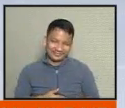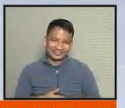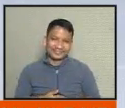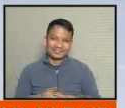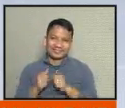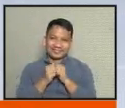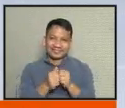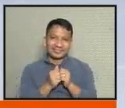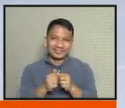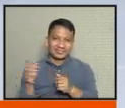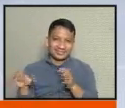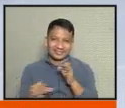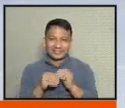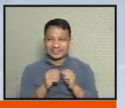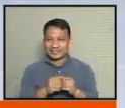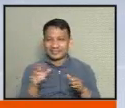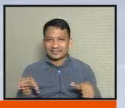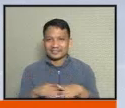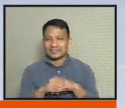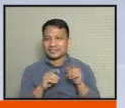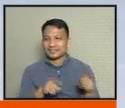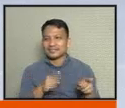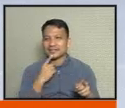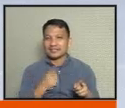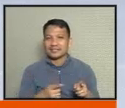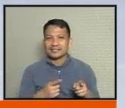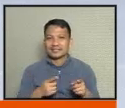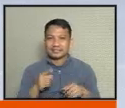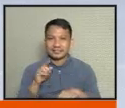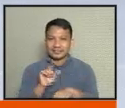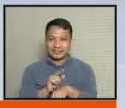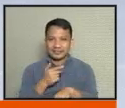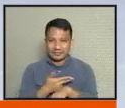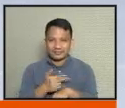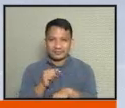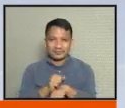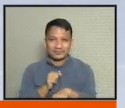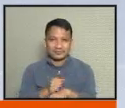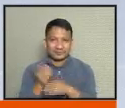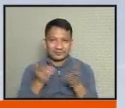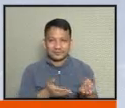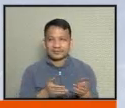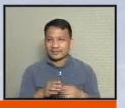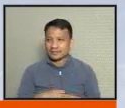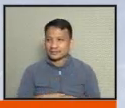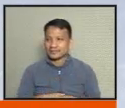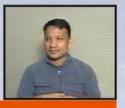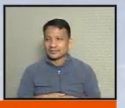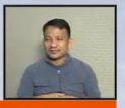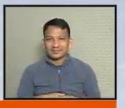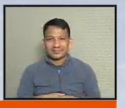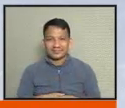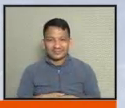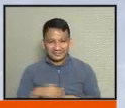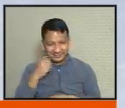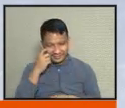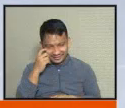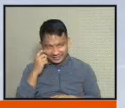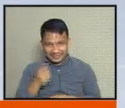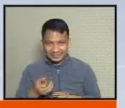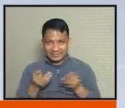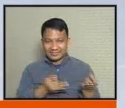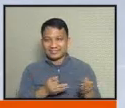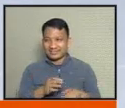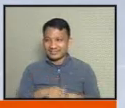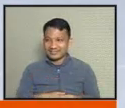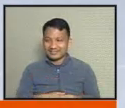samahan ko pa ng ano, kasal ba kayo? Ah, kasal nga pala. Samahan natin ang kabuhayan. Iyan yung pang-akit. Bibigyan tayo niya